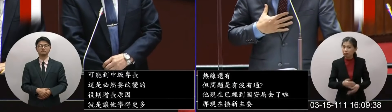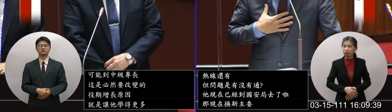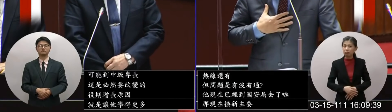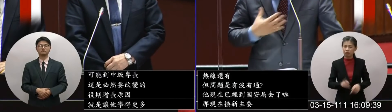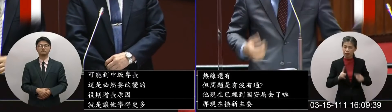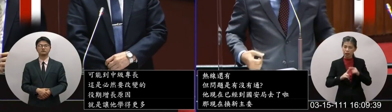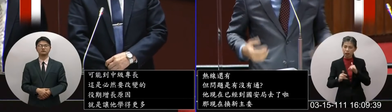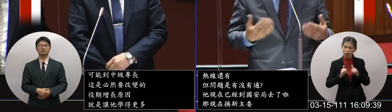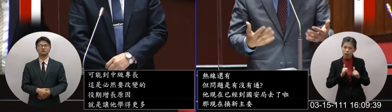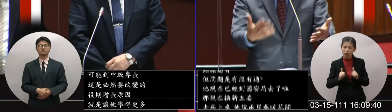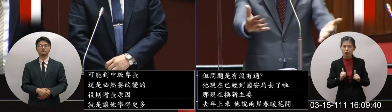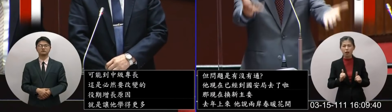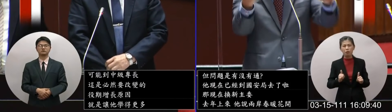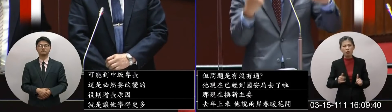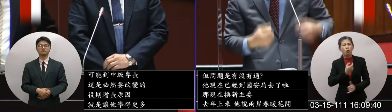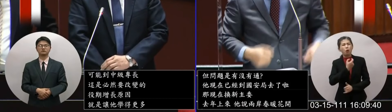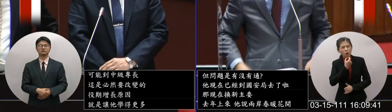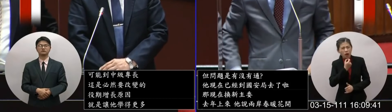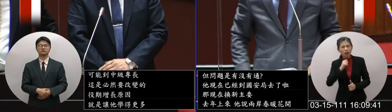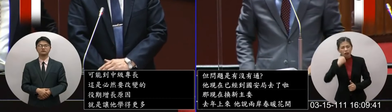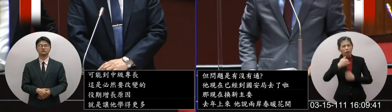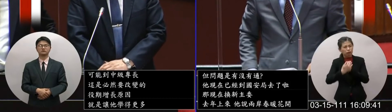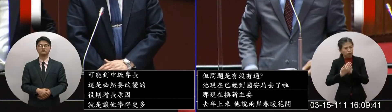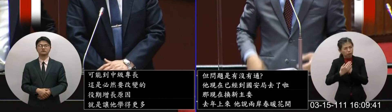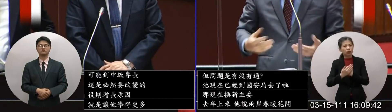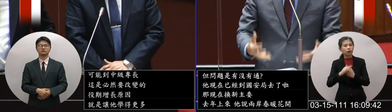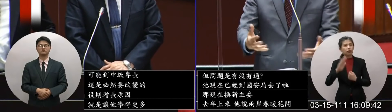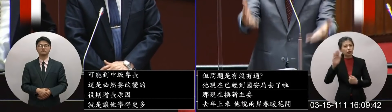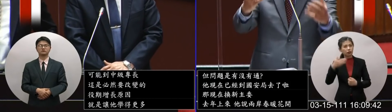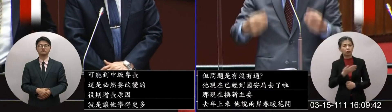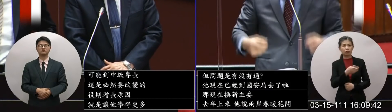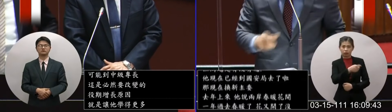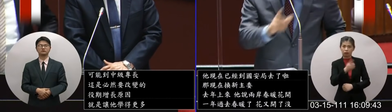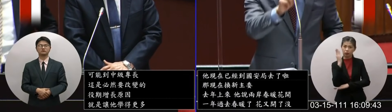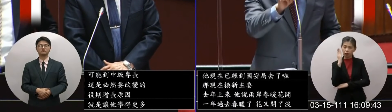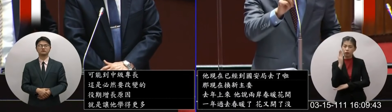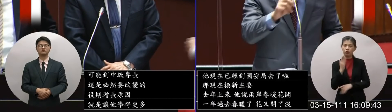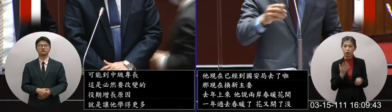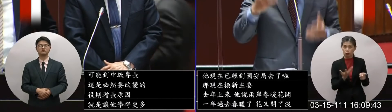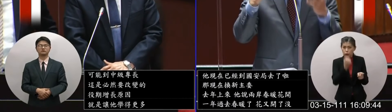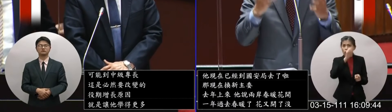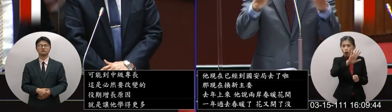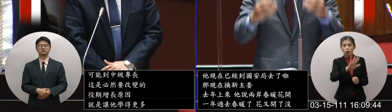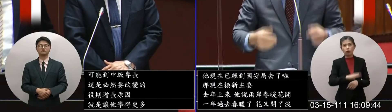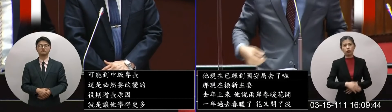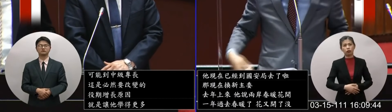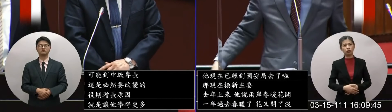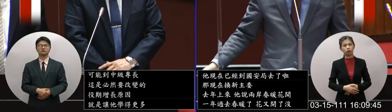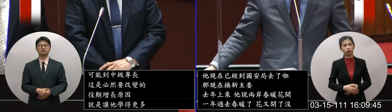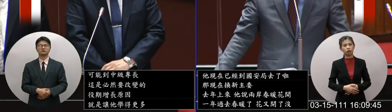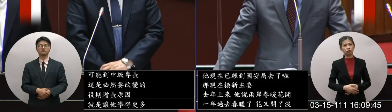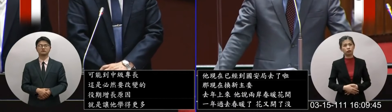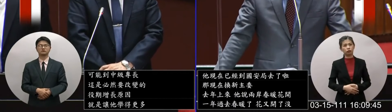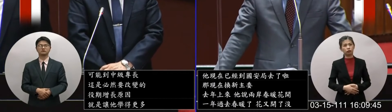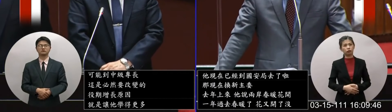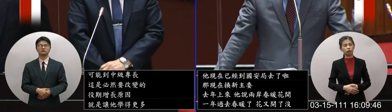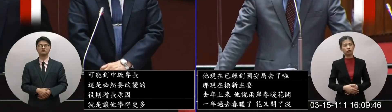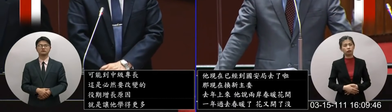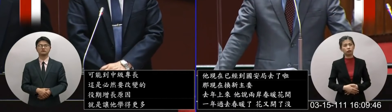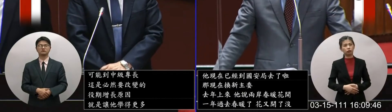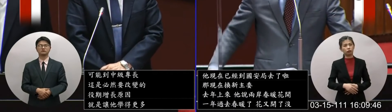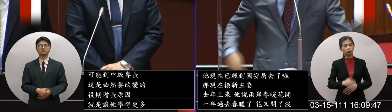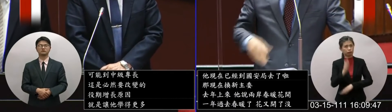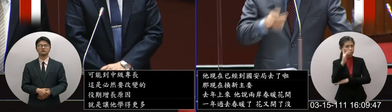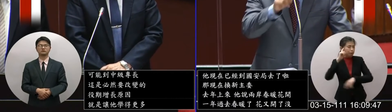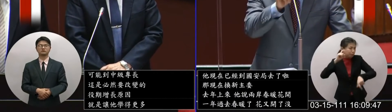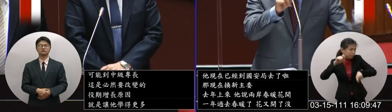尽了我的能力，我都可以用我的身体去保家卫国了。但是你们有权力的人，你如何用政